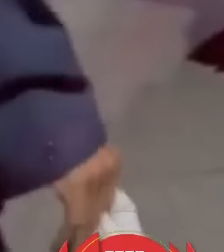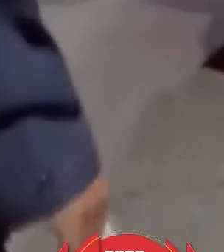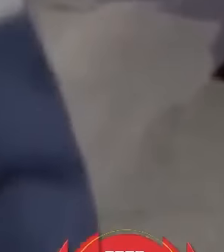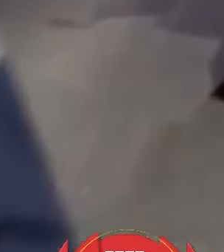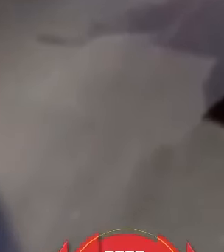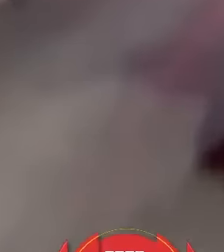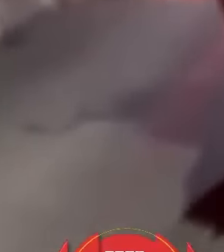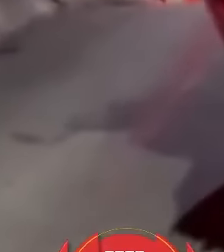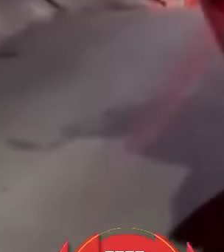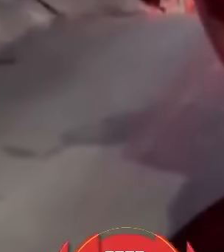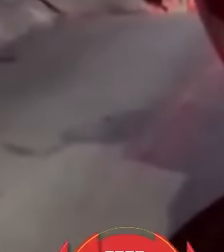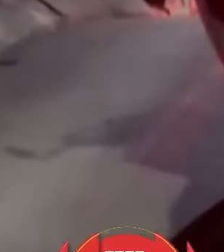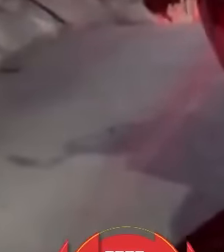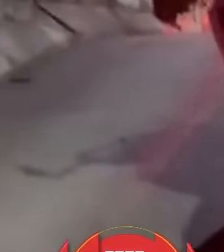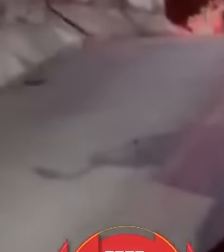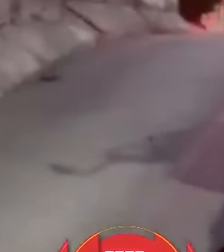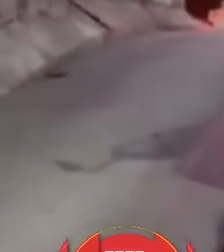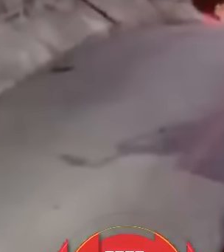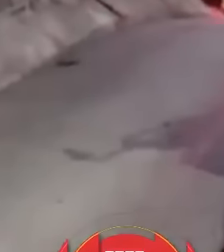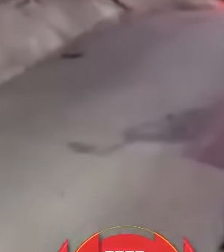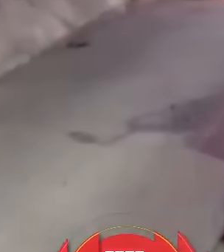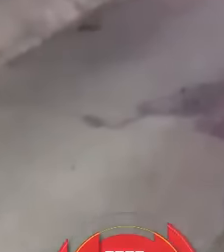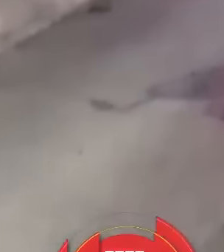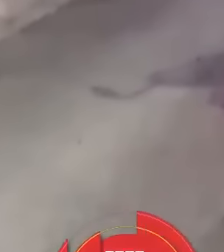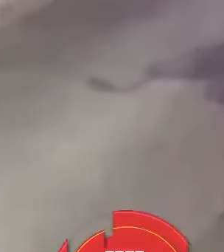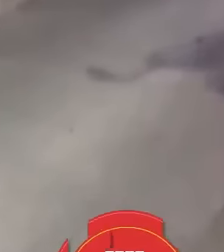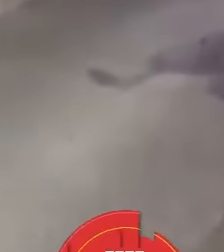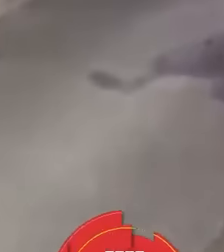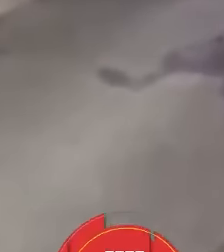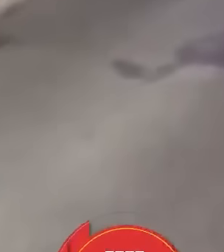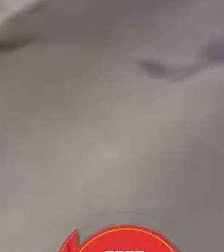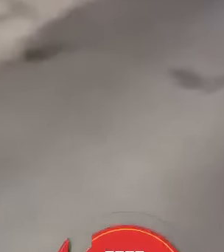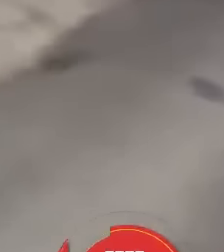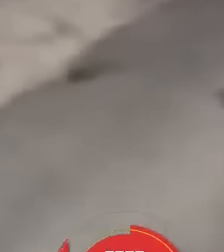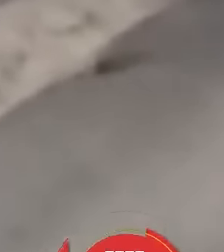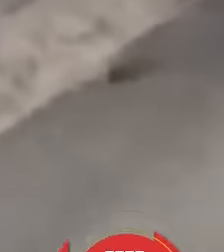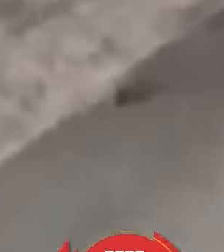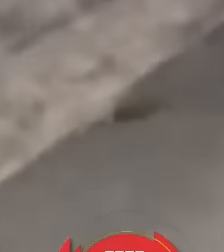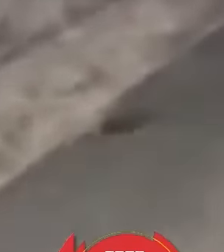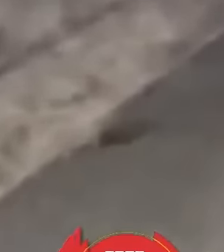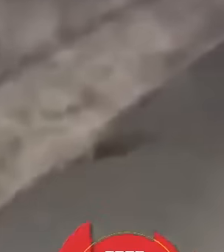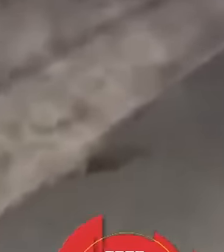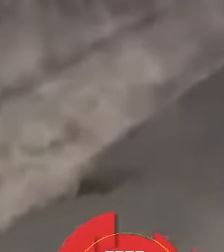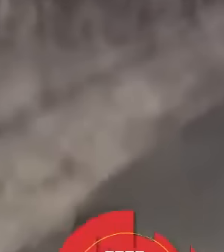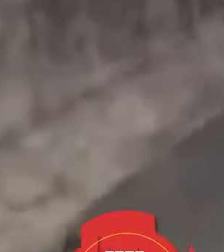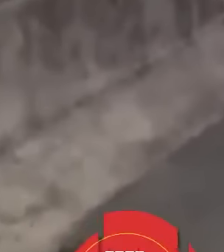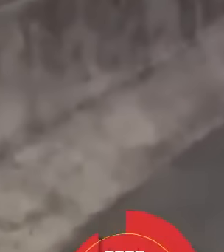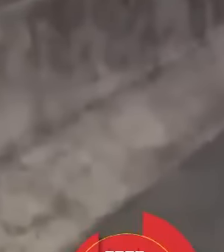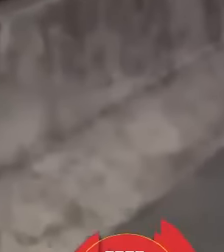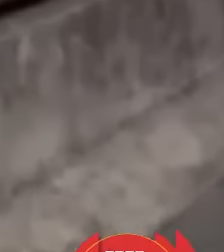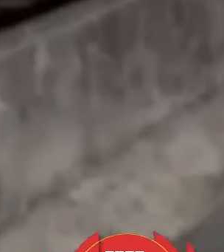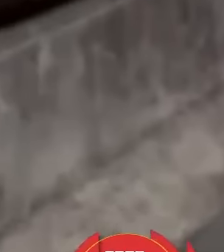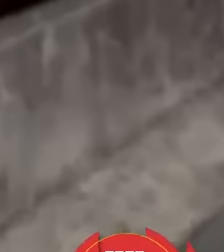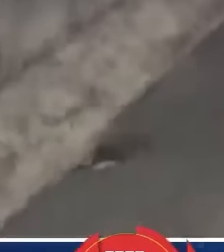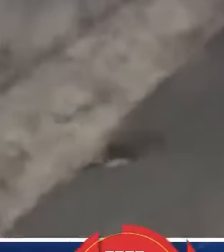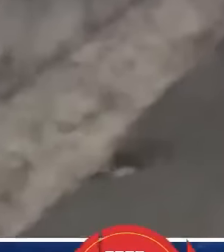ลุกทั้งคู่ มันคงขนลุกกันจริงๆแล้วท่านผู้ชมฮะอยู่ๆและนึกภาพตีสามครึ่งอ่ะคุณจะไปบีบแต่เรียกใครอ่ะถ้าสักสี่ห้าโมงเ